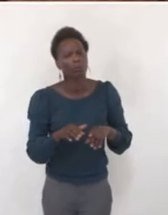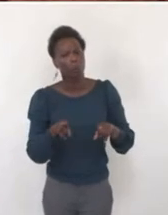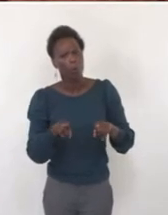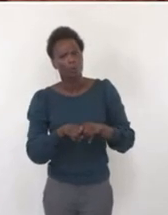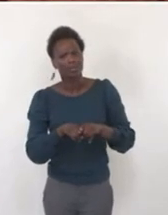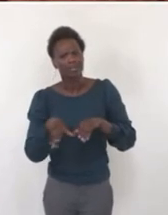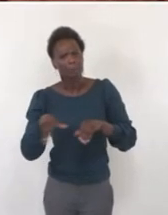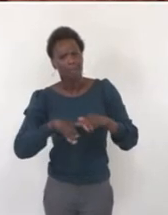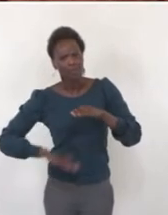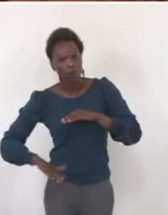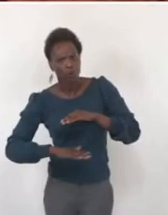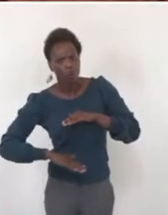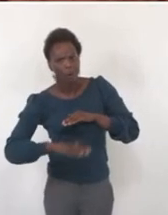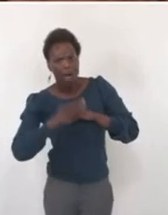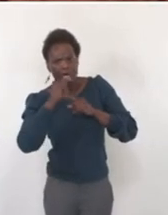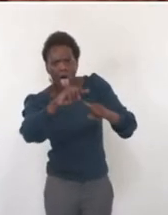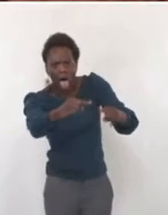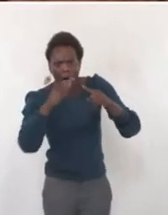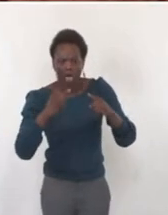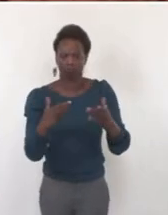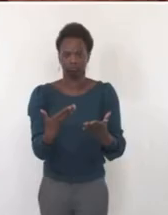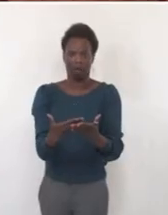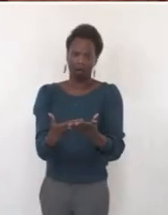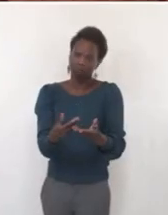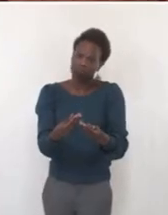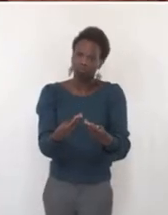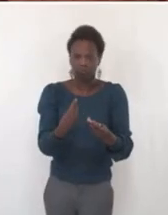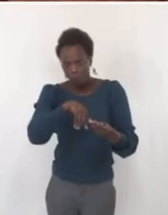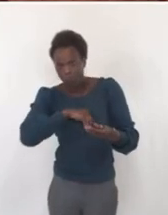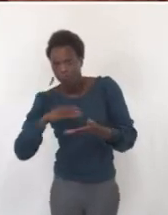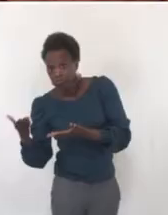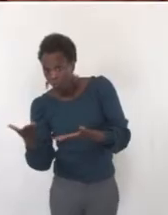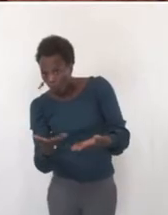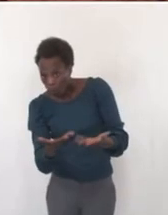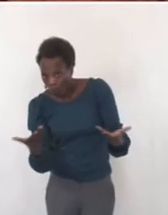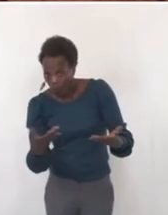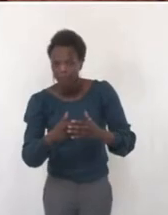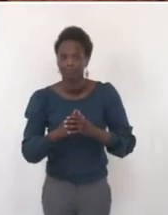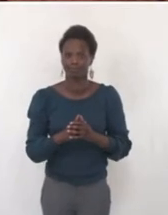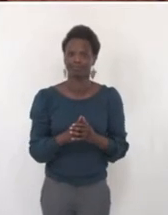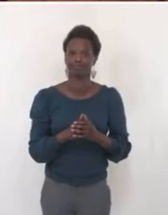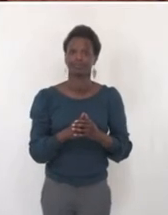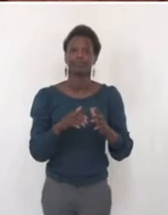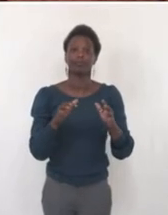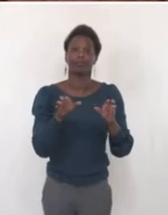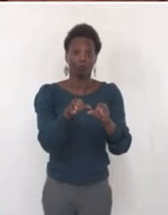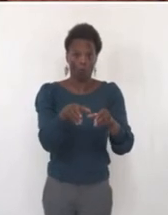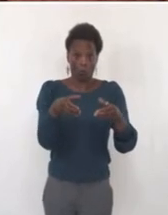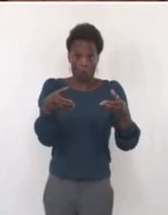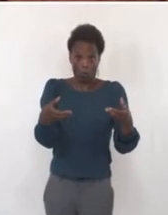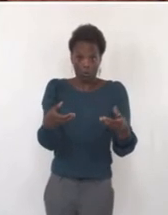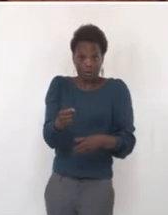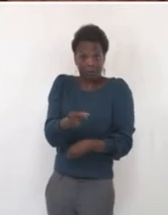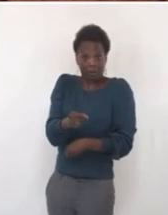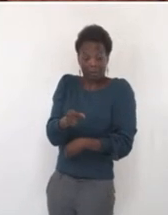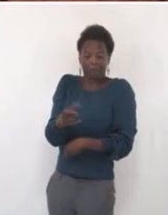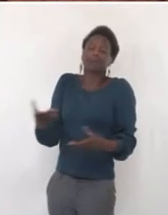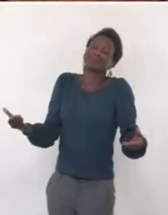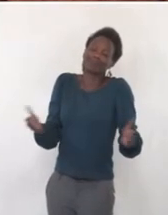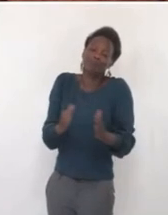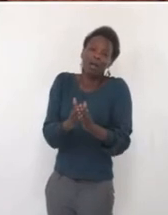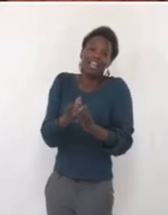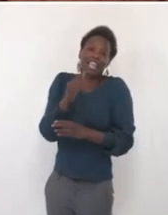principes fondamentaux. C'est la raison pour laquelle nous vous faisons la proposition, tout simplement, que la Constitution, qui est un petit livre rouge qui coûte 1